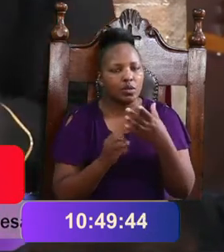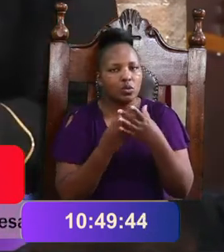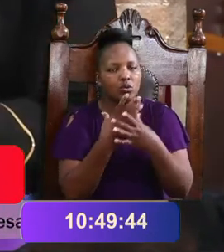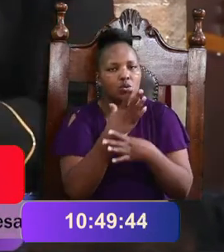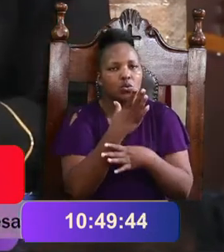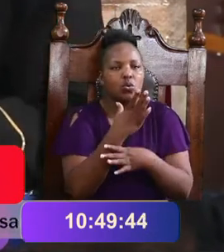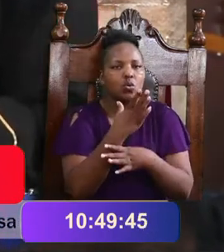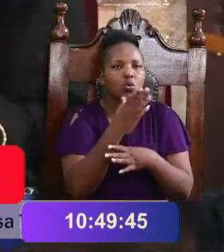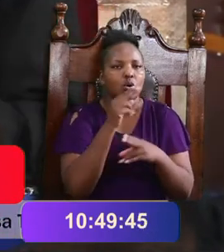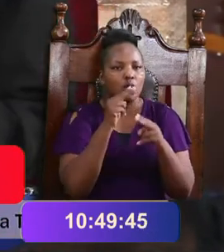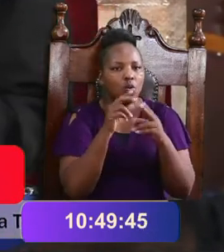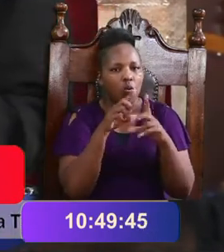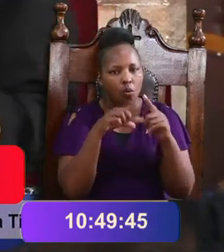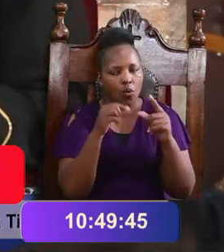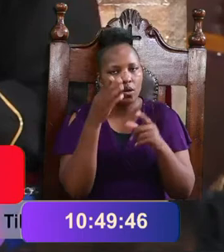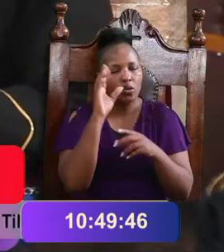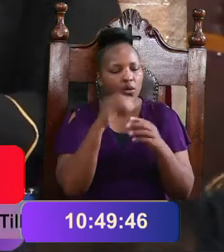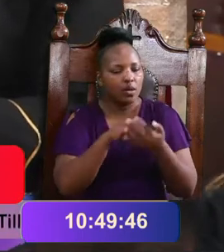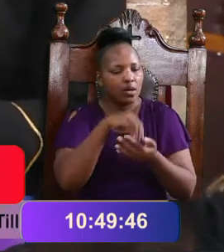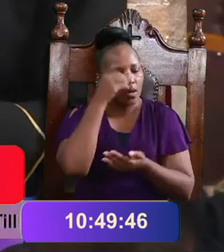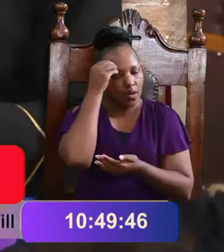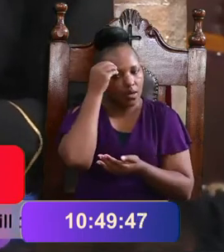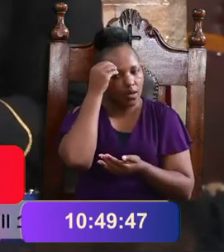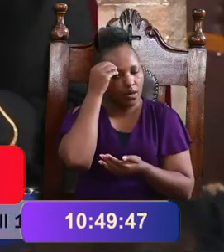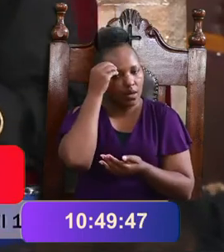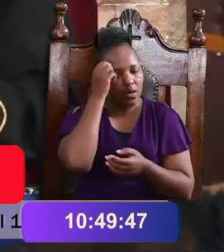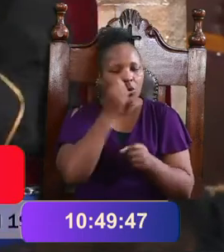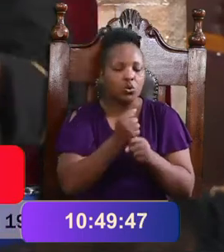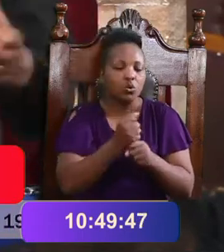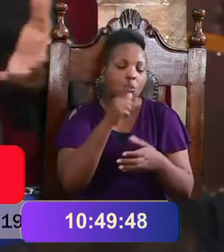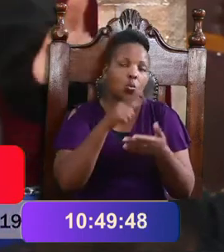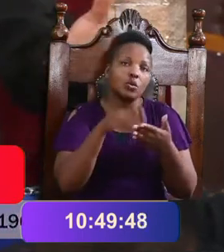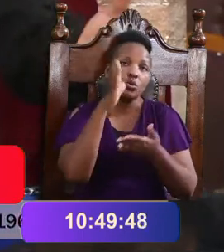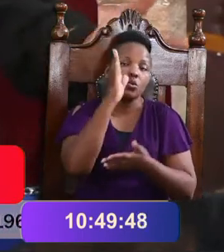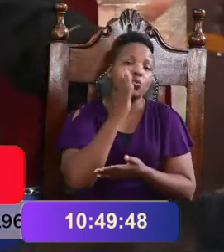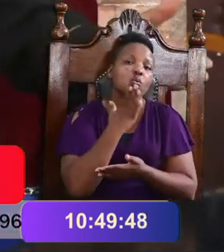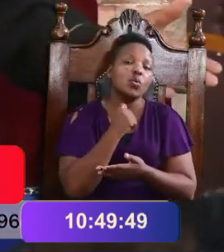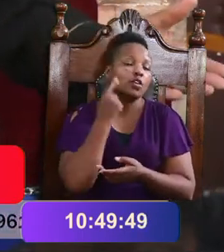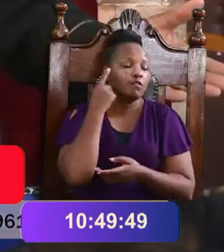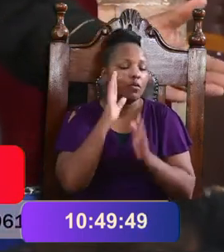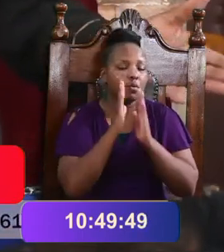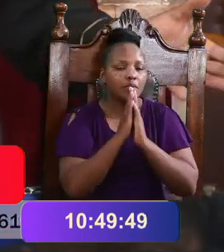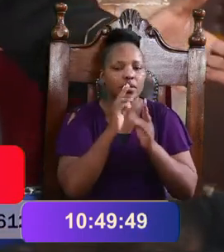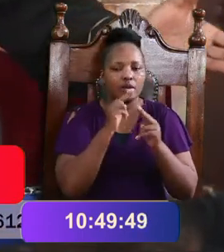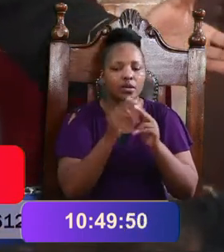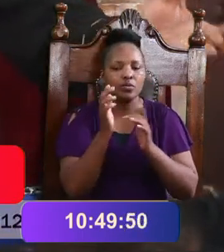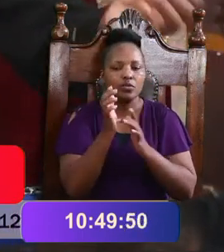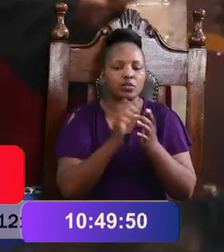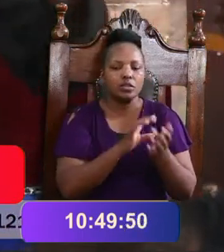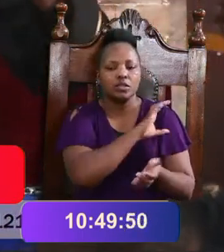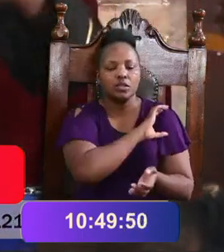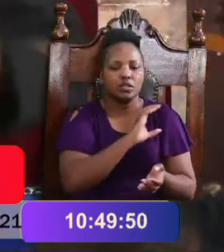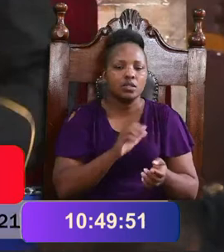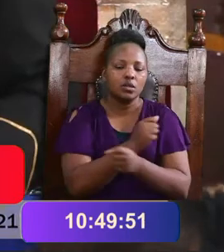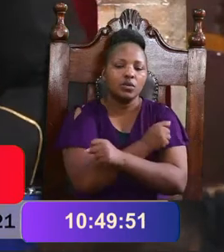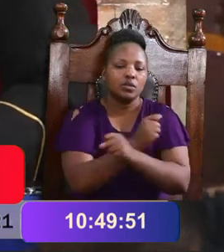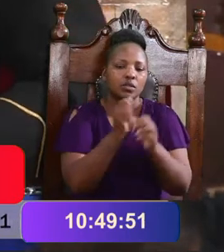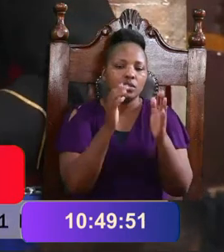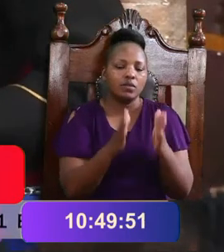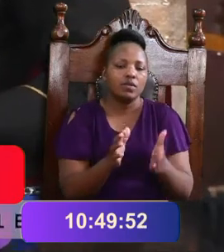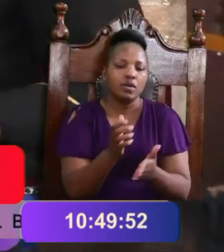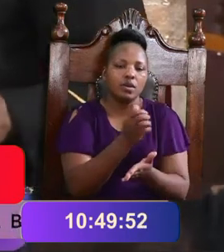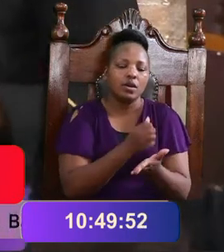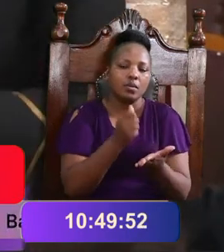katika neno lako na masomo wakatenda iliyo mapenzi yako, kwa sababu tuomba haya katika jina la Yesu Kristo aliye Bwana mkombozi